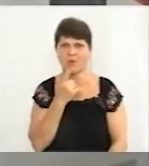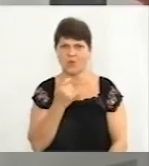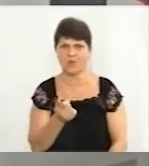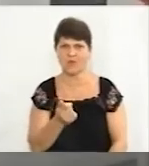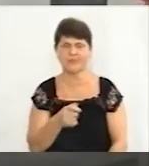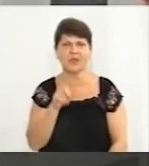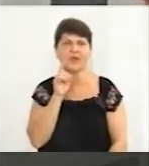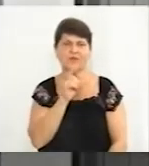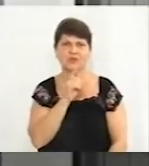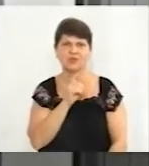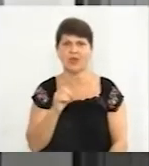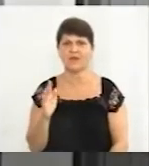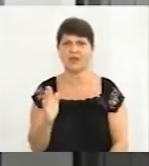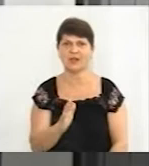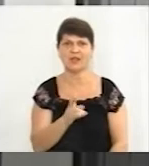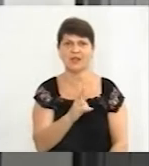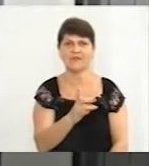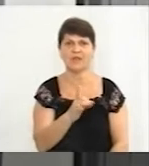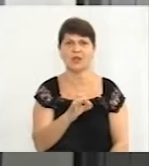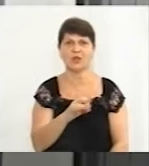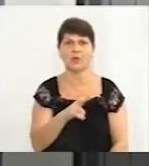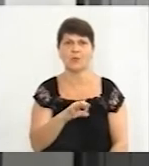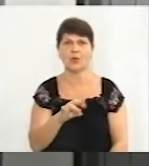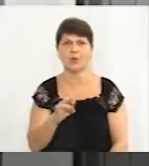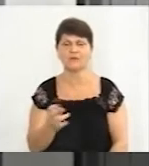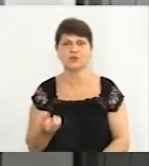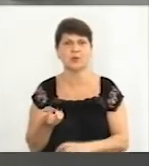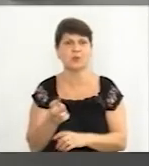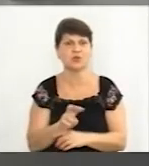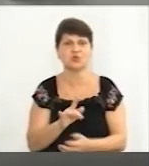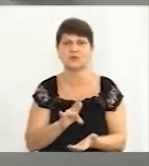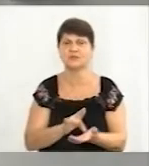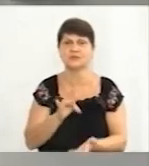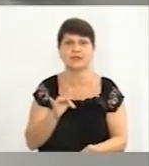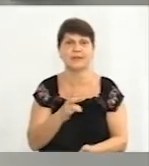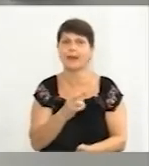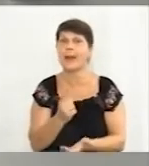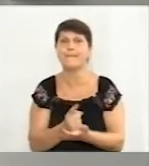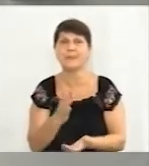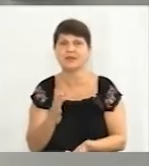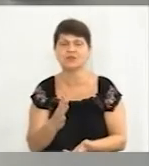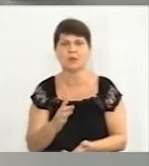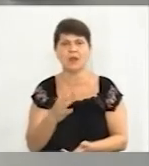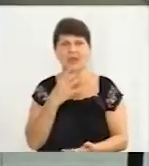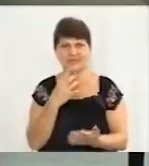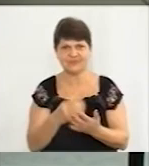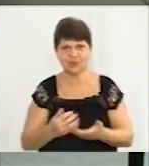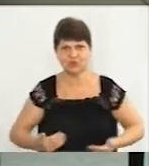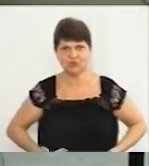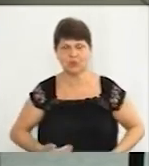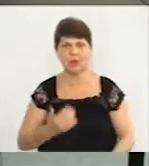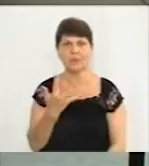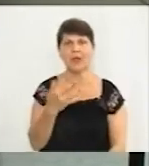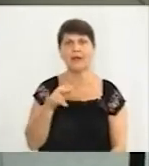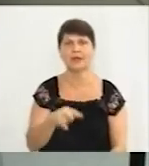Вінничанин Валерій Прокопович до центру переливання крові, каже, прийшов не вперше. Додає, за своє життя літрів 5 крові вже здав. Сьогодні тут він